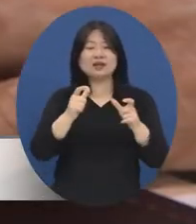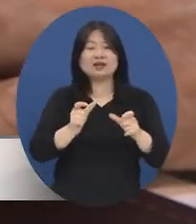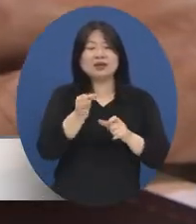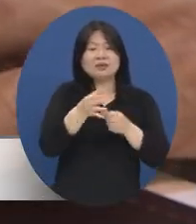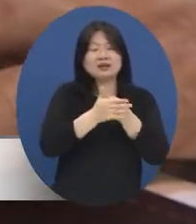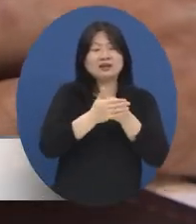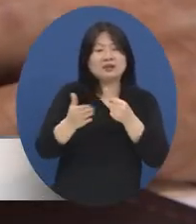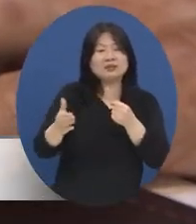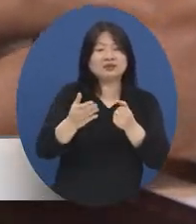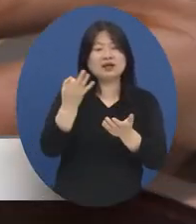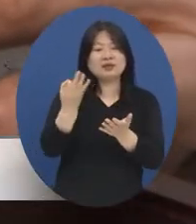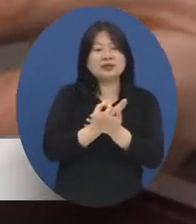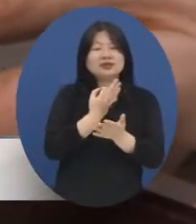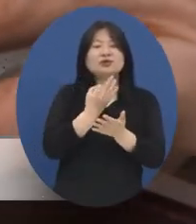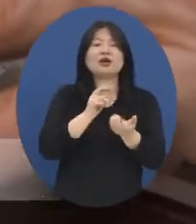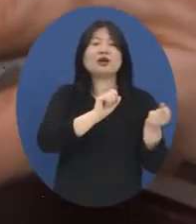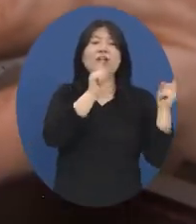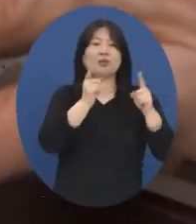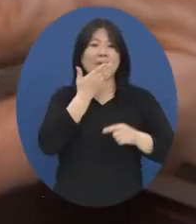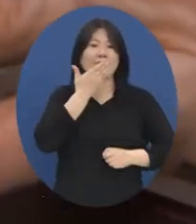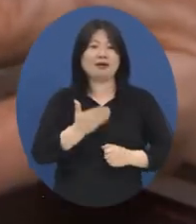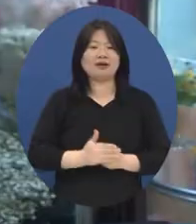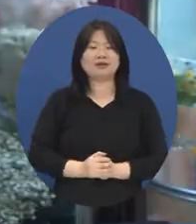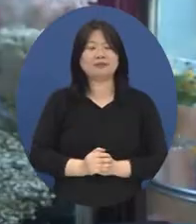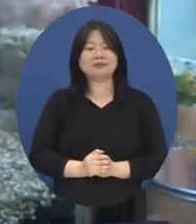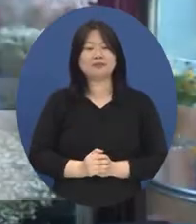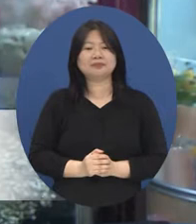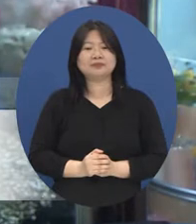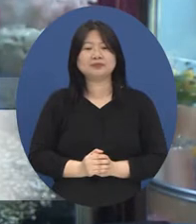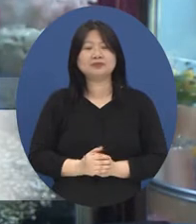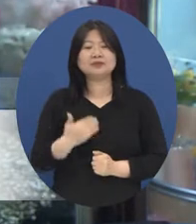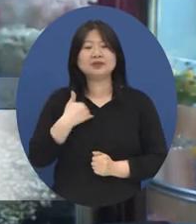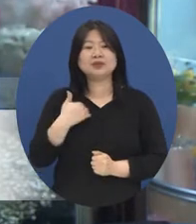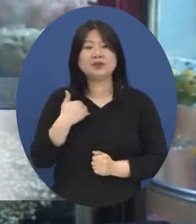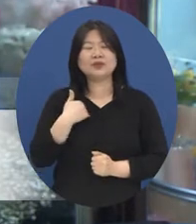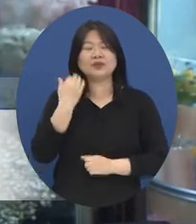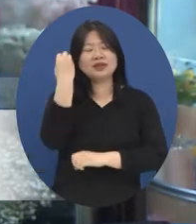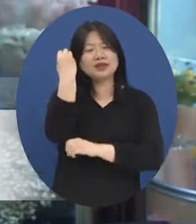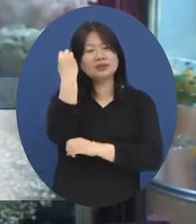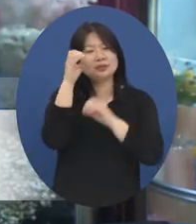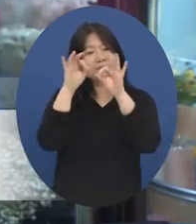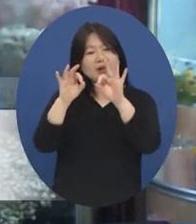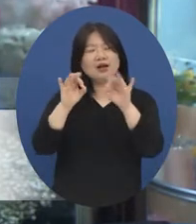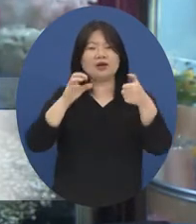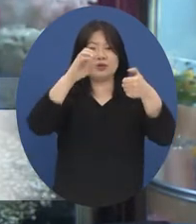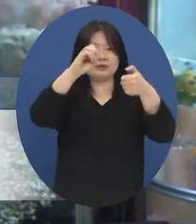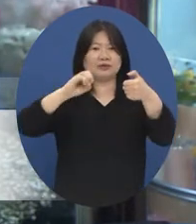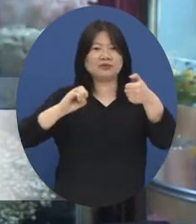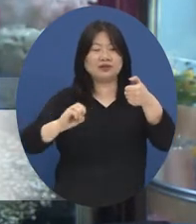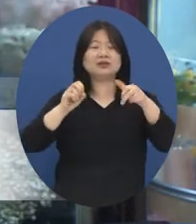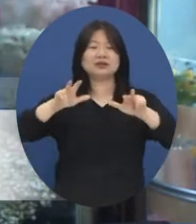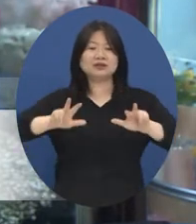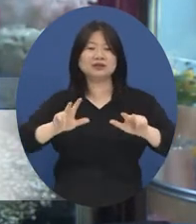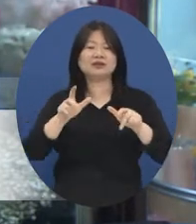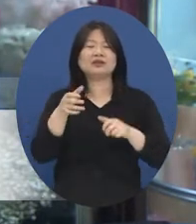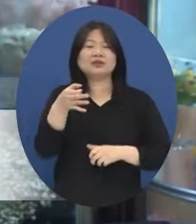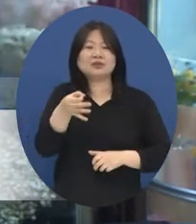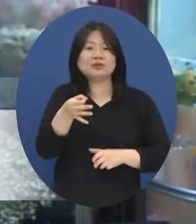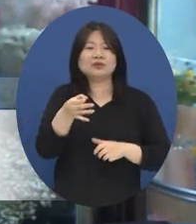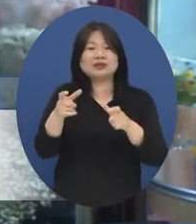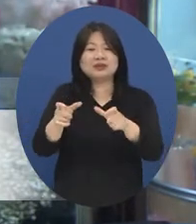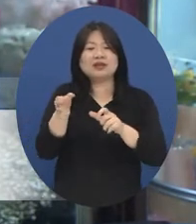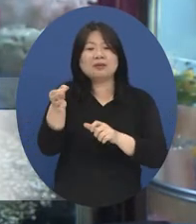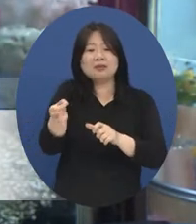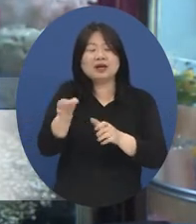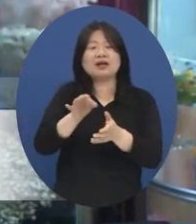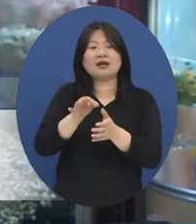덕분에 매출이 회복되고 있는 거라고 말합니다. 저희 매장 기준으로 보면 50%가 지금 지역 화폐로 결제를